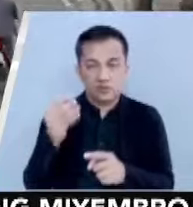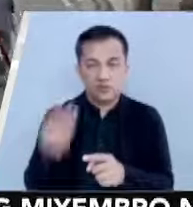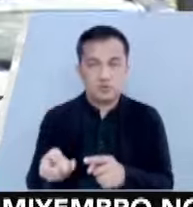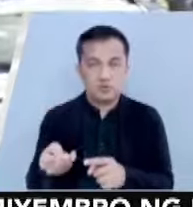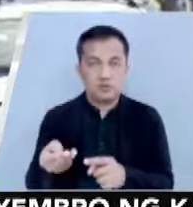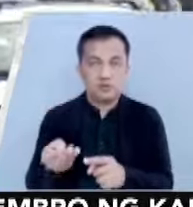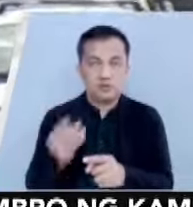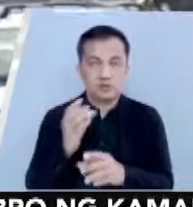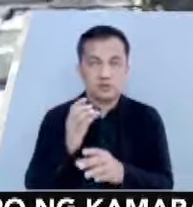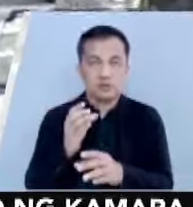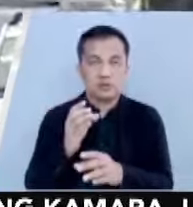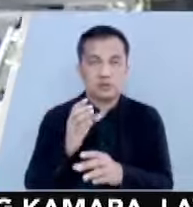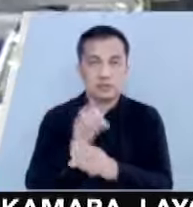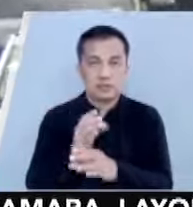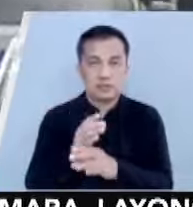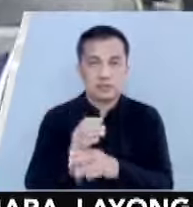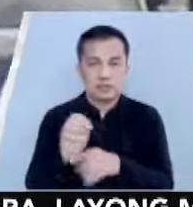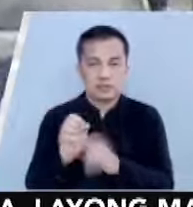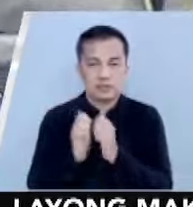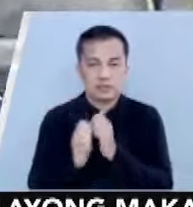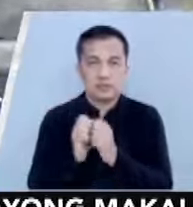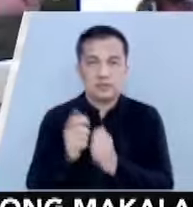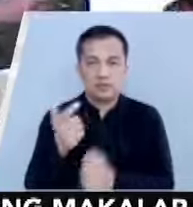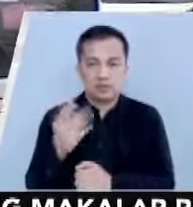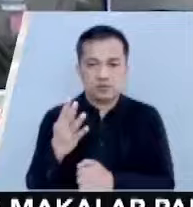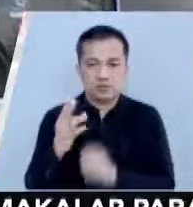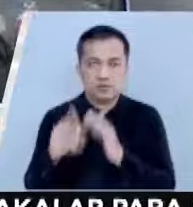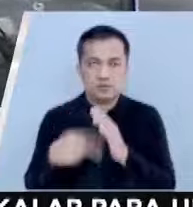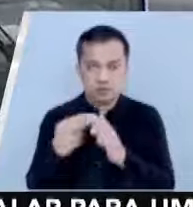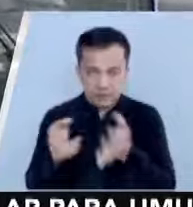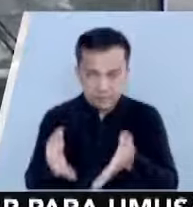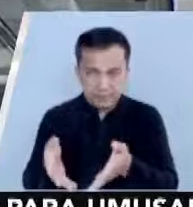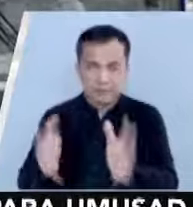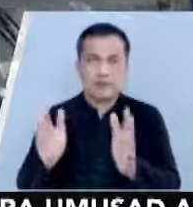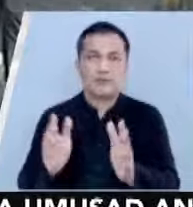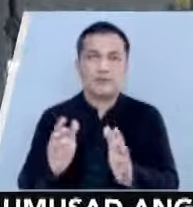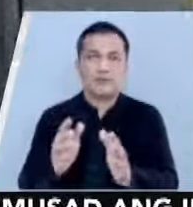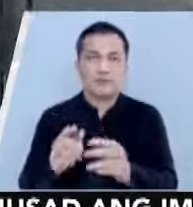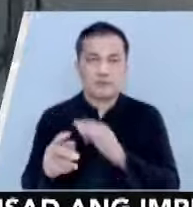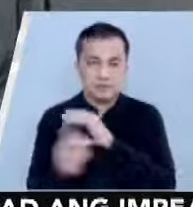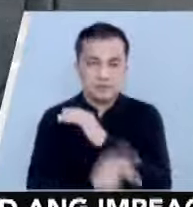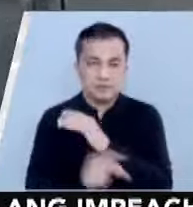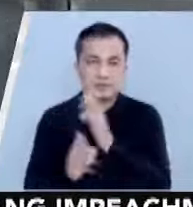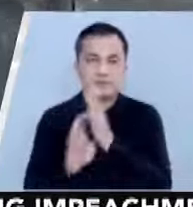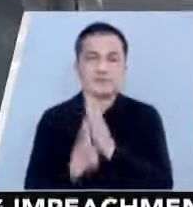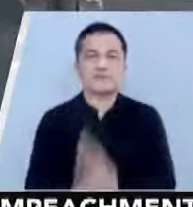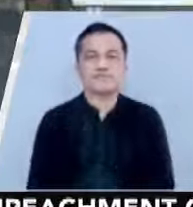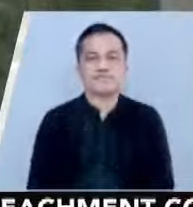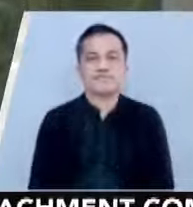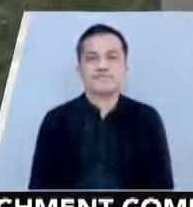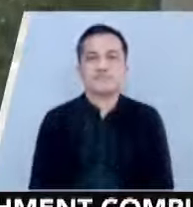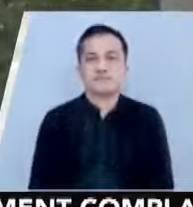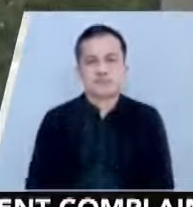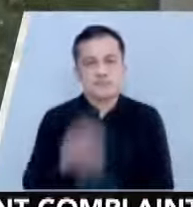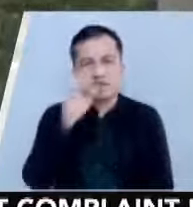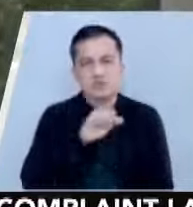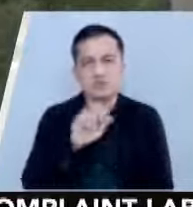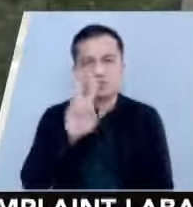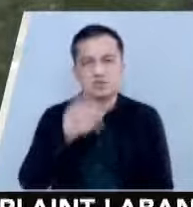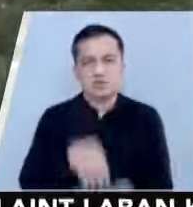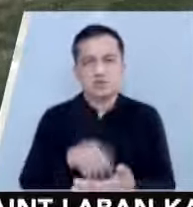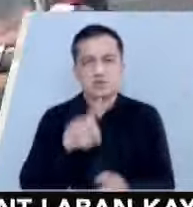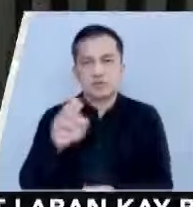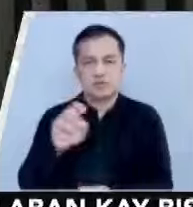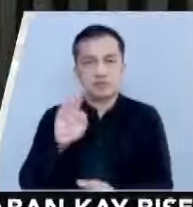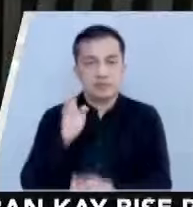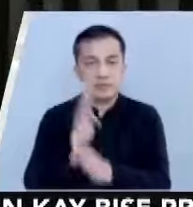EDSA, 24 oras ng papayagan ang mga provincial bus. Tinatayang 2,100 bus units yan sa